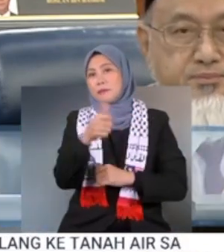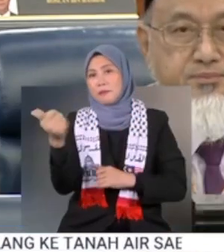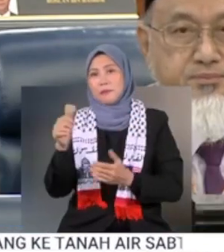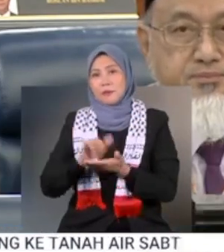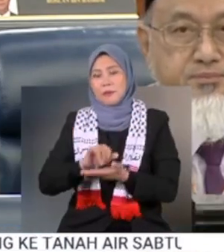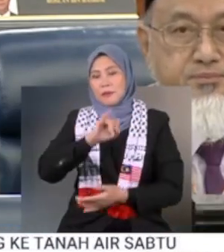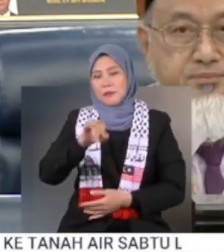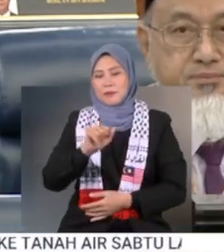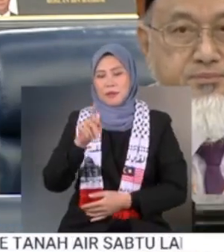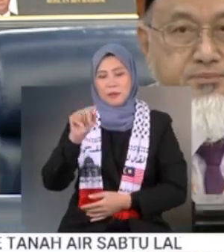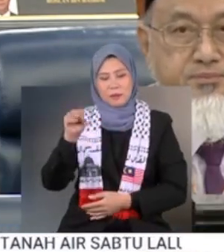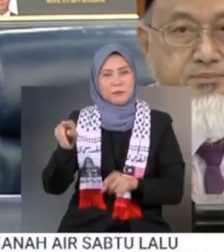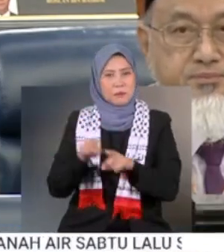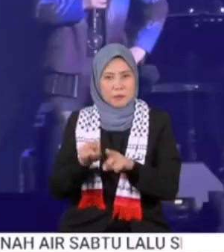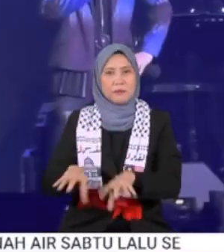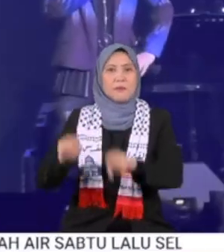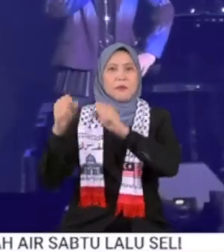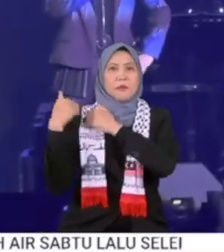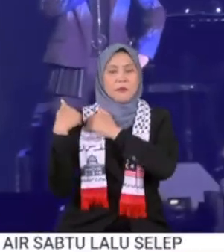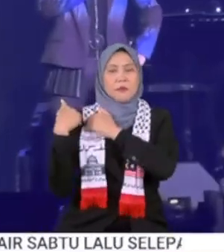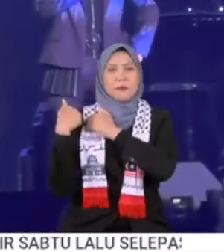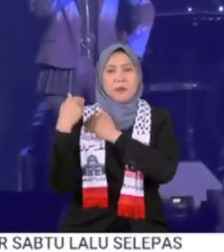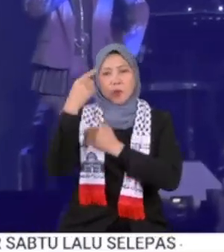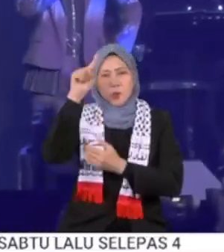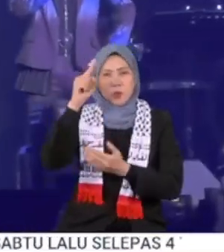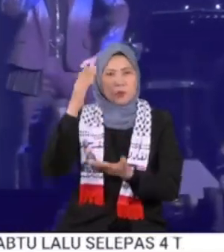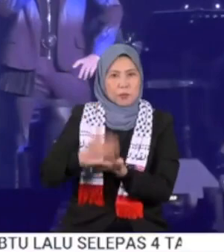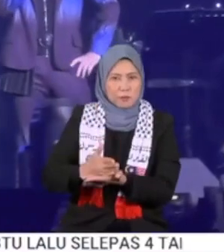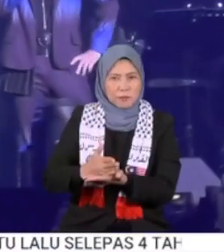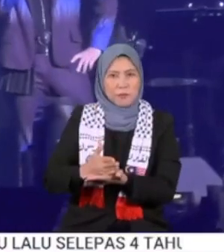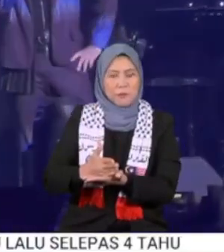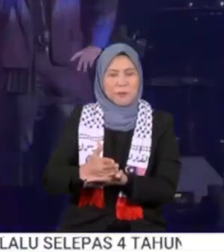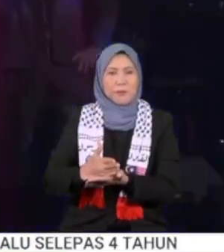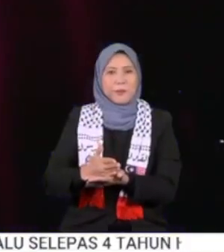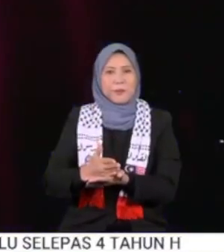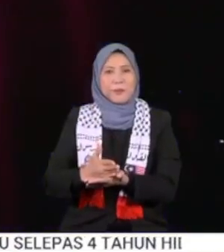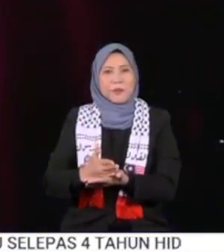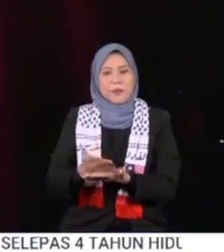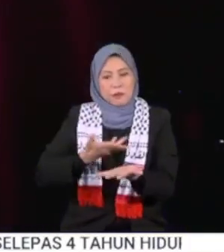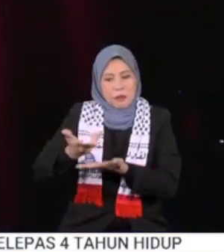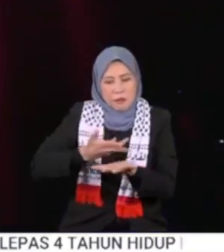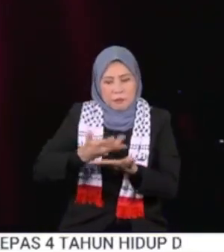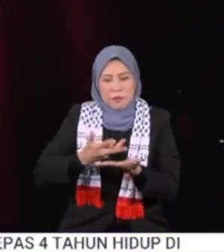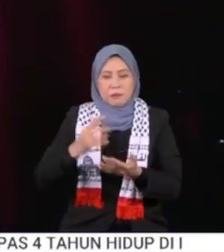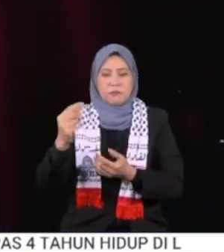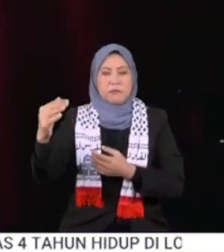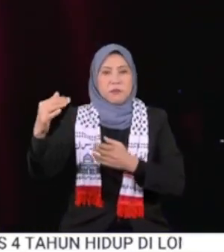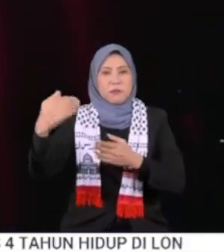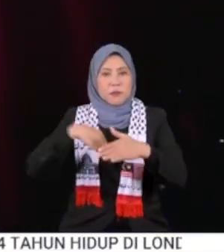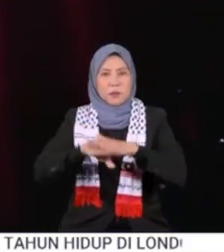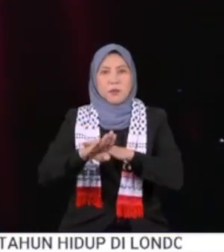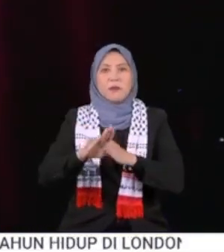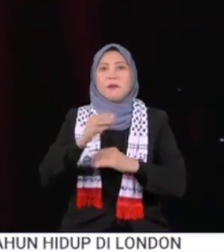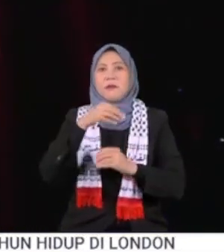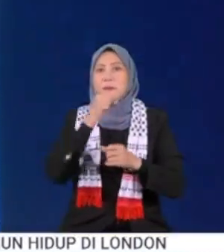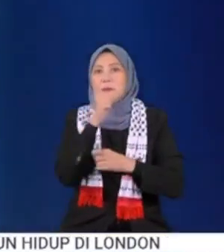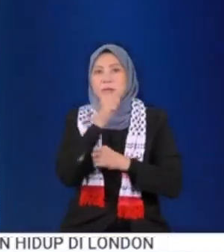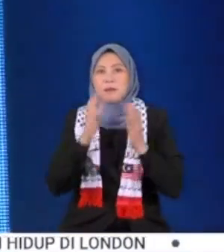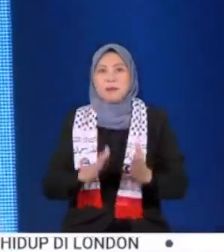itu jakim berperanan secara langsung dalam menepis atau menepis dan menapis setiap kemasukan artis